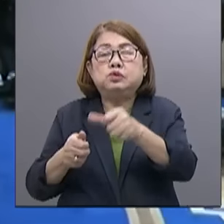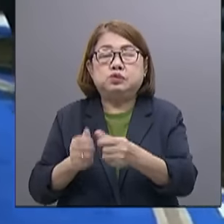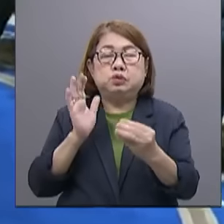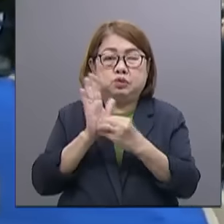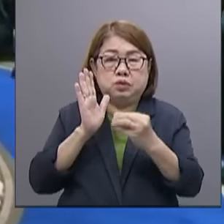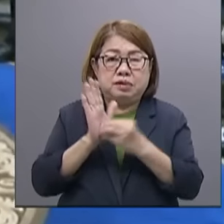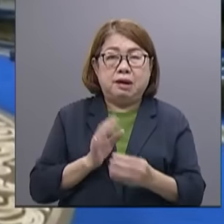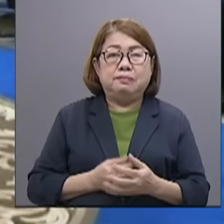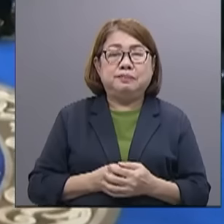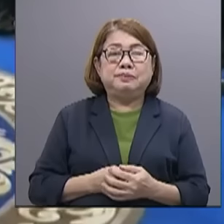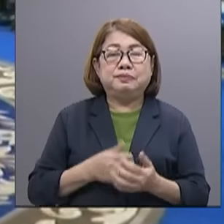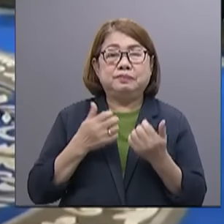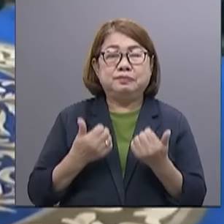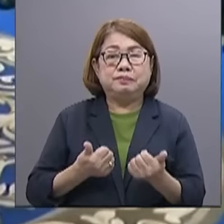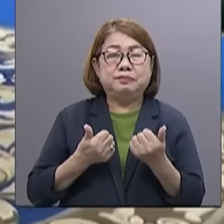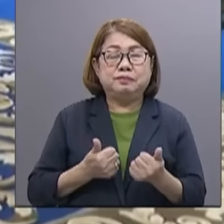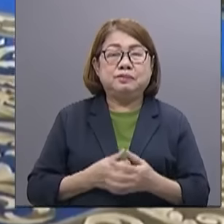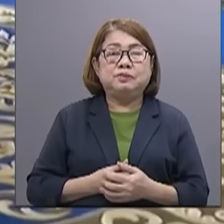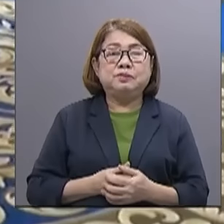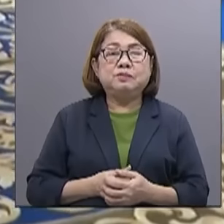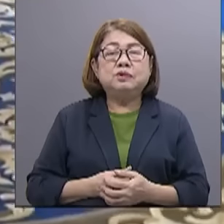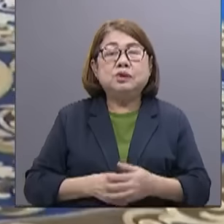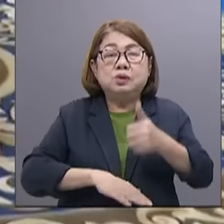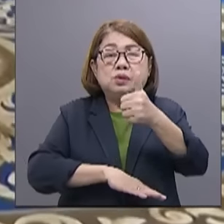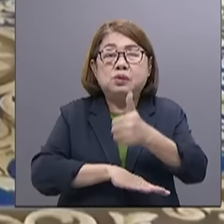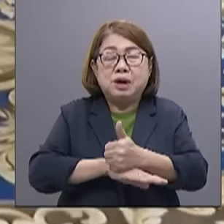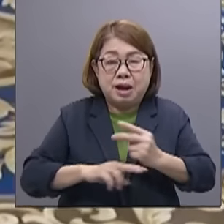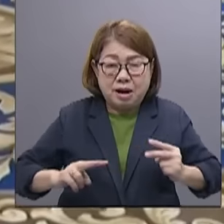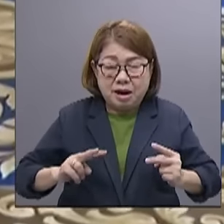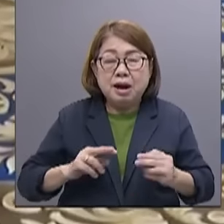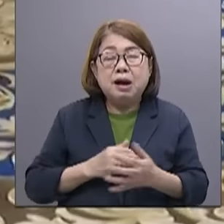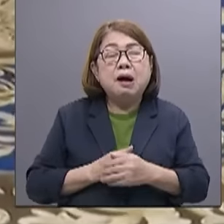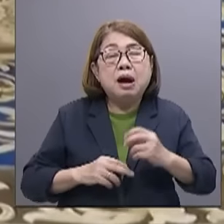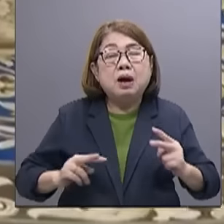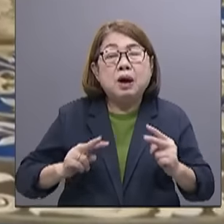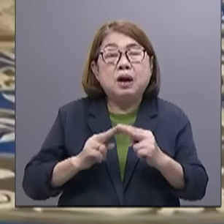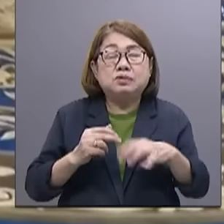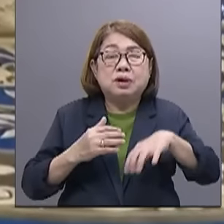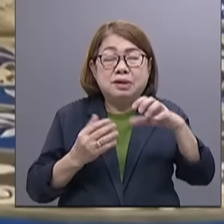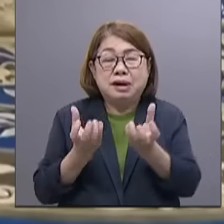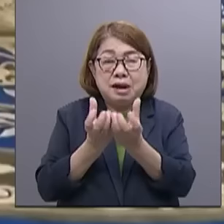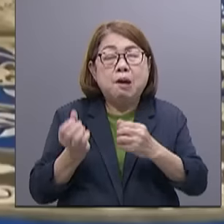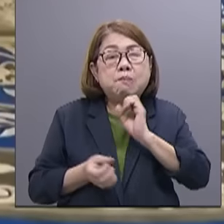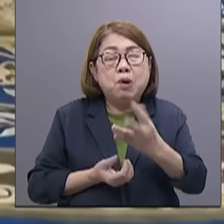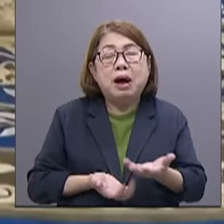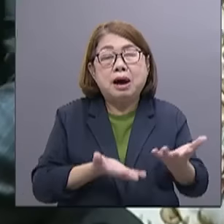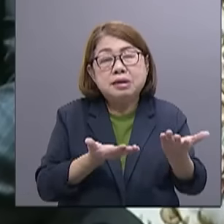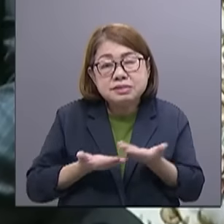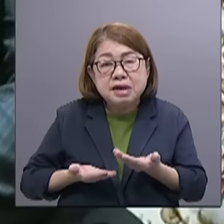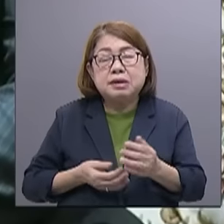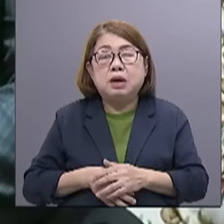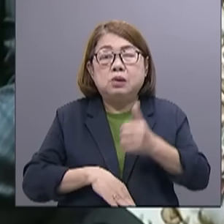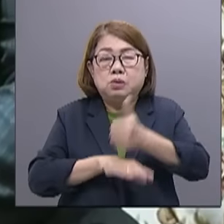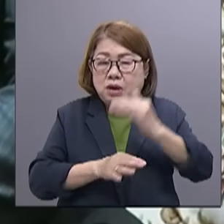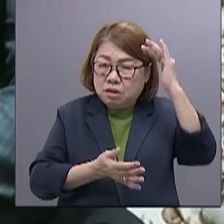สำหรับวันนี้ค่ะทางพันตำรวจเอกทวียังได้ให้การต้อนรับคณะตำรวจจากอินโดนีเซียพันตำรวจเอกออดี้